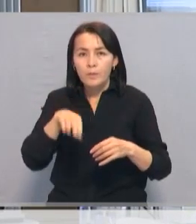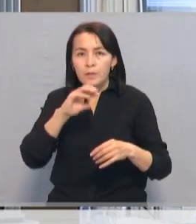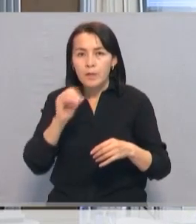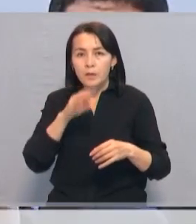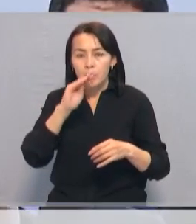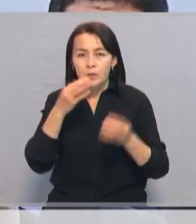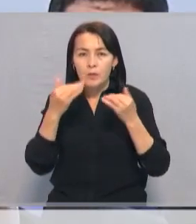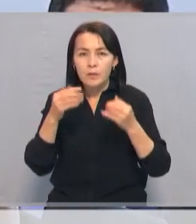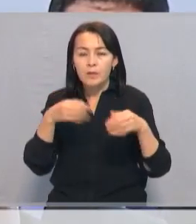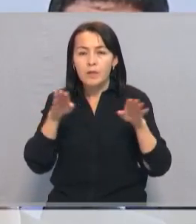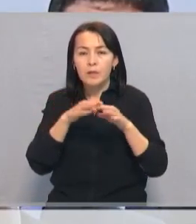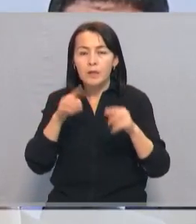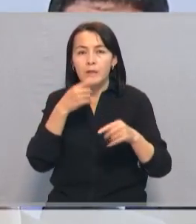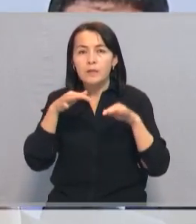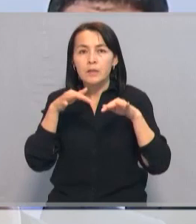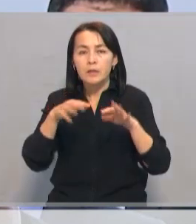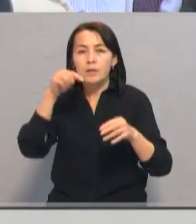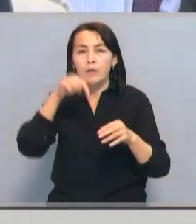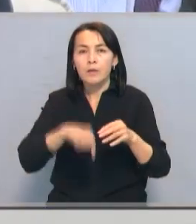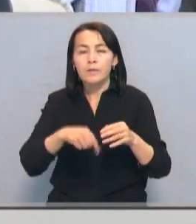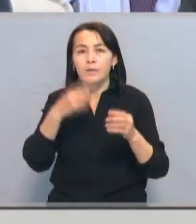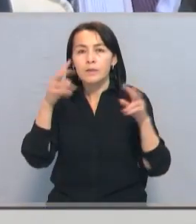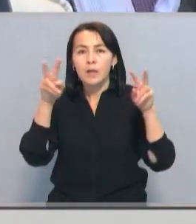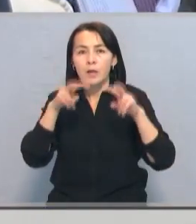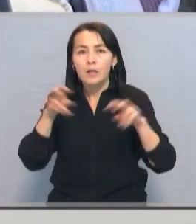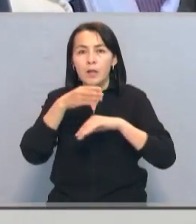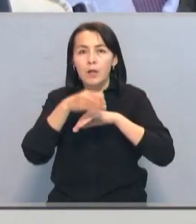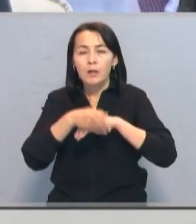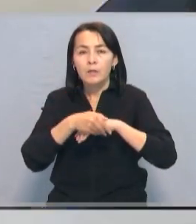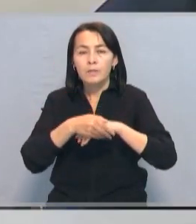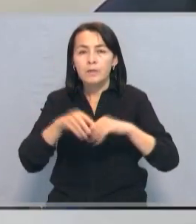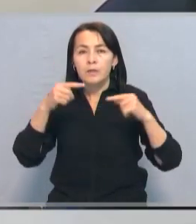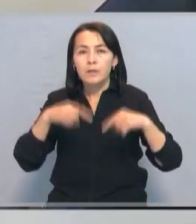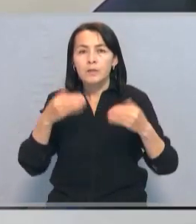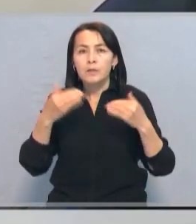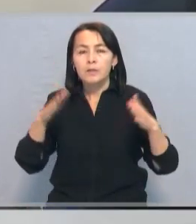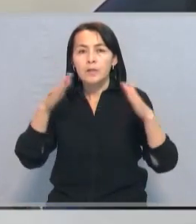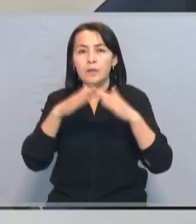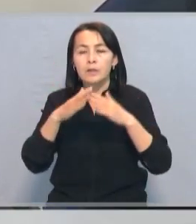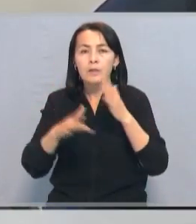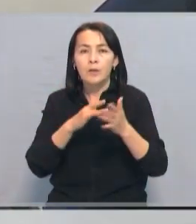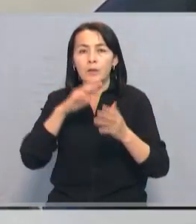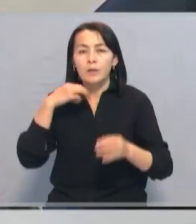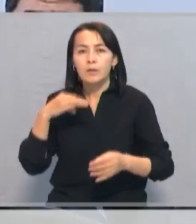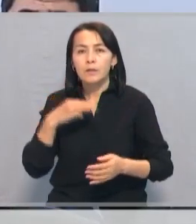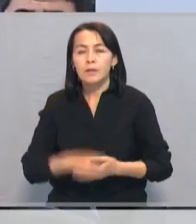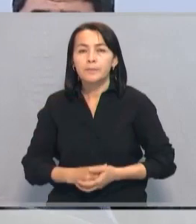Ержан Жунусов доложил о результатах внешнего анализа коррупционных рисков в сфере жилищных отношений города